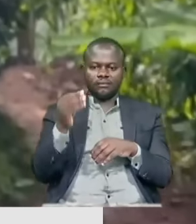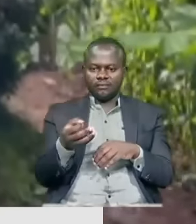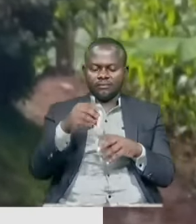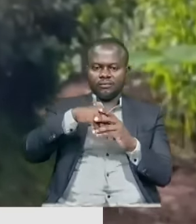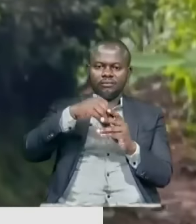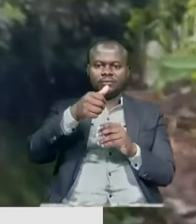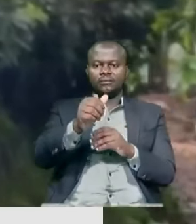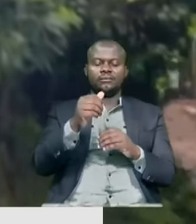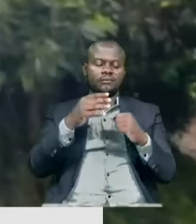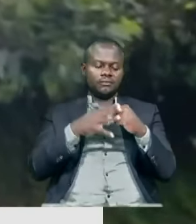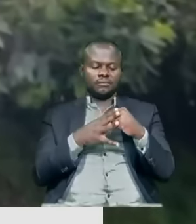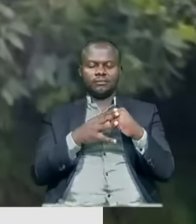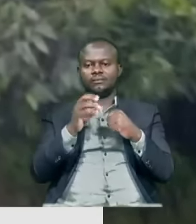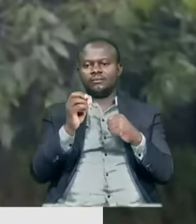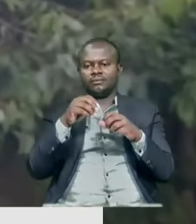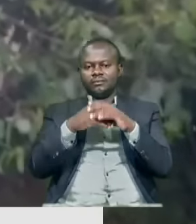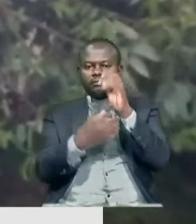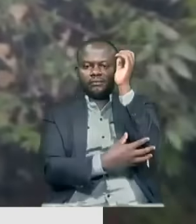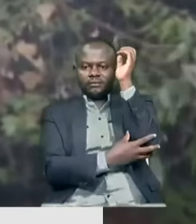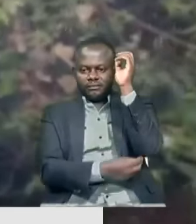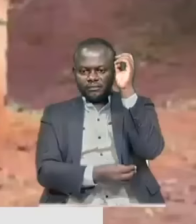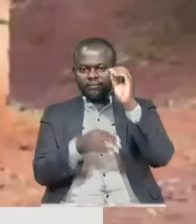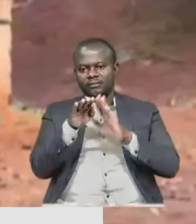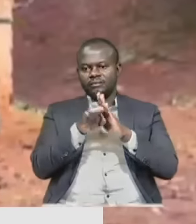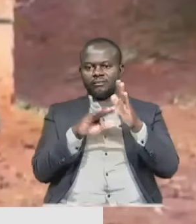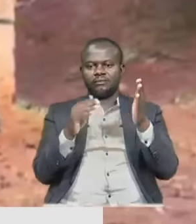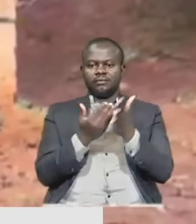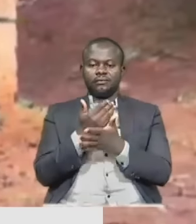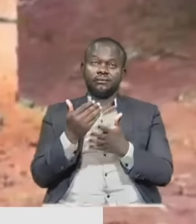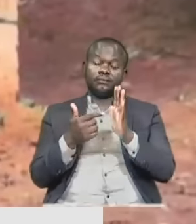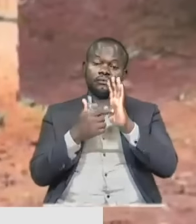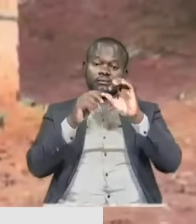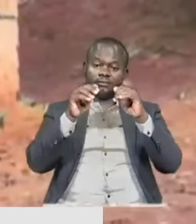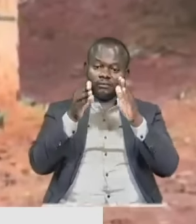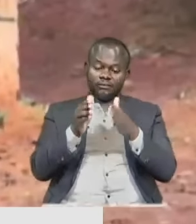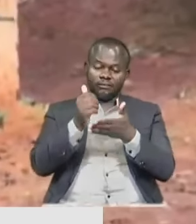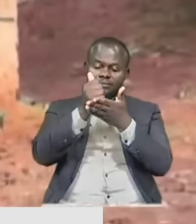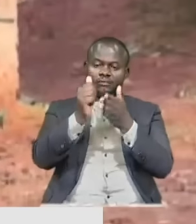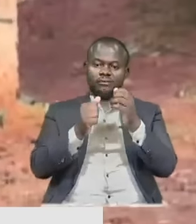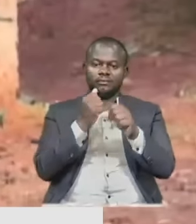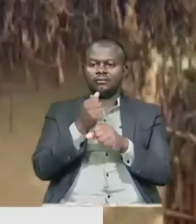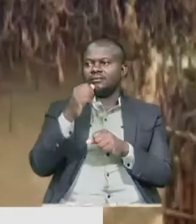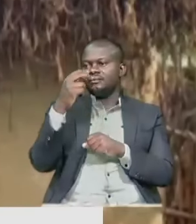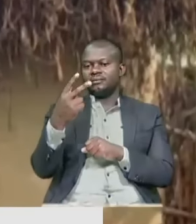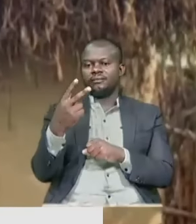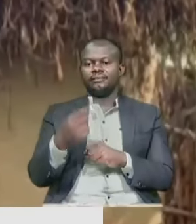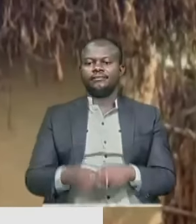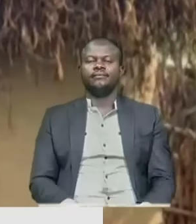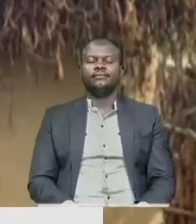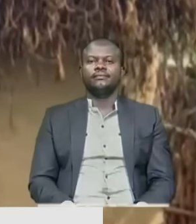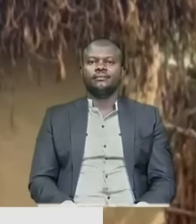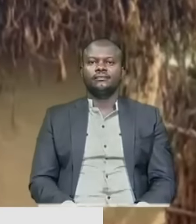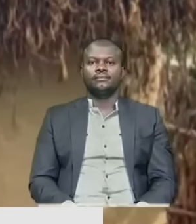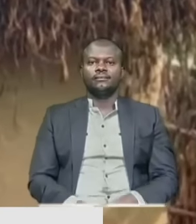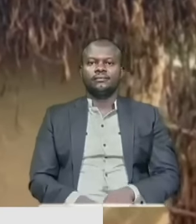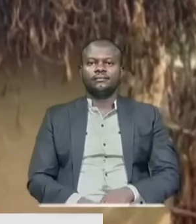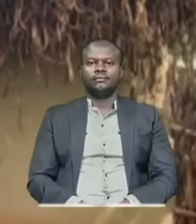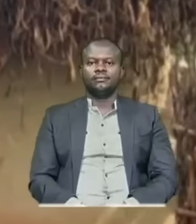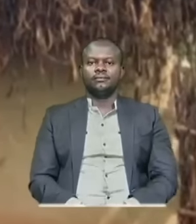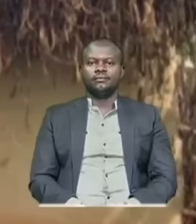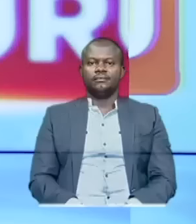zisaga 900,000 zirimo ubukene iyi gahunda nshya igena ko umuturage azajya afashwa imyaka ibiri Afrodis Muhire Televiziyo y'u Rwanda